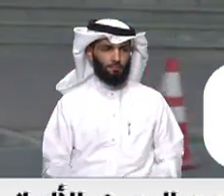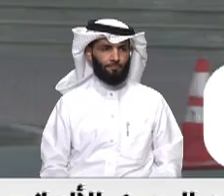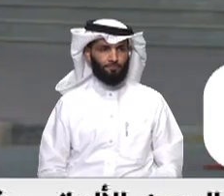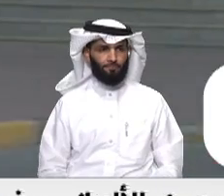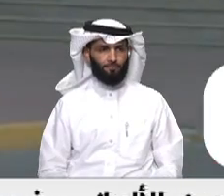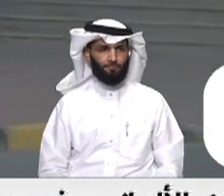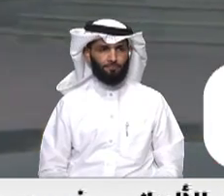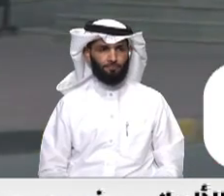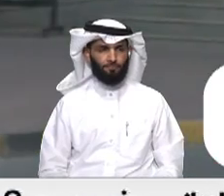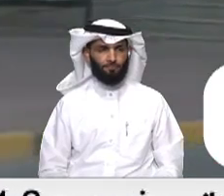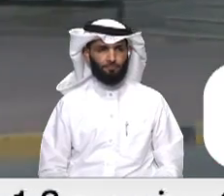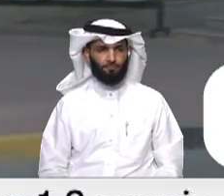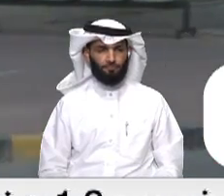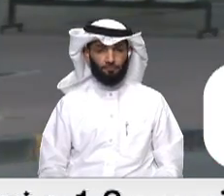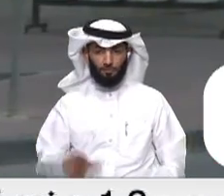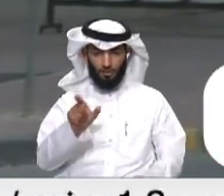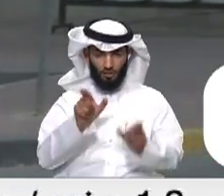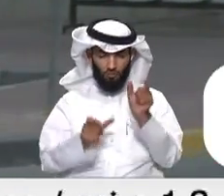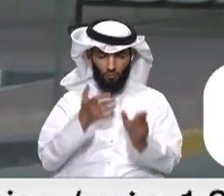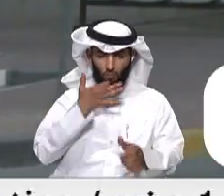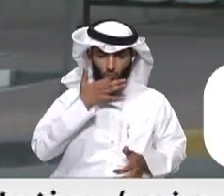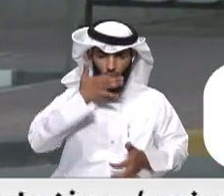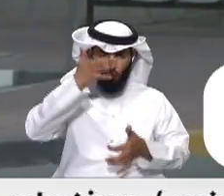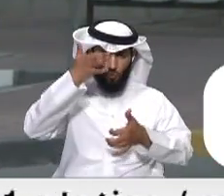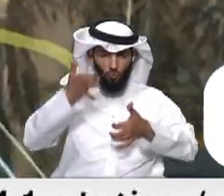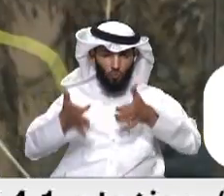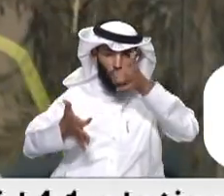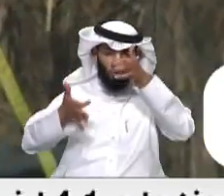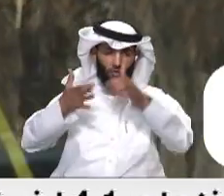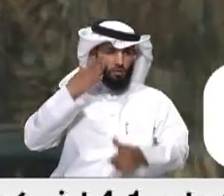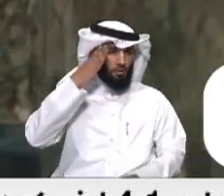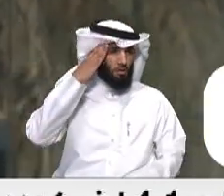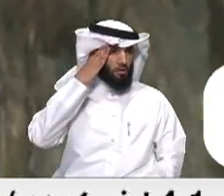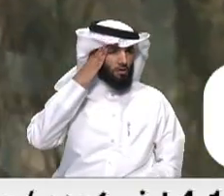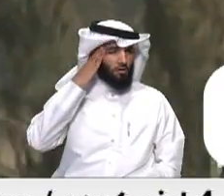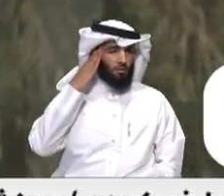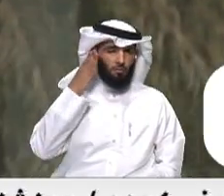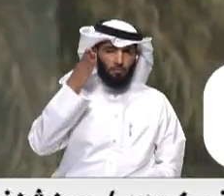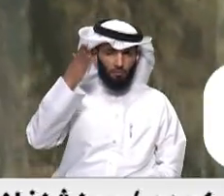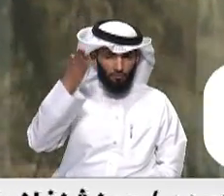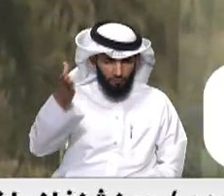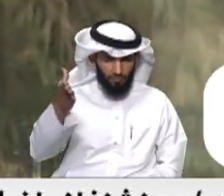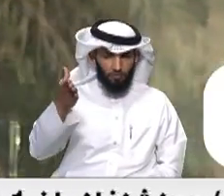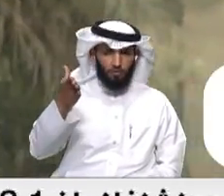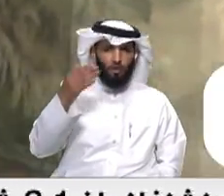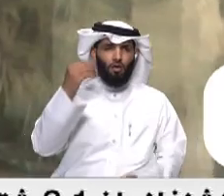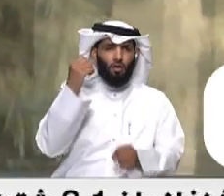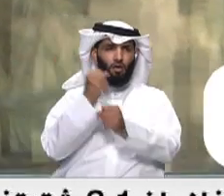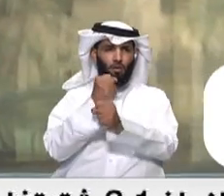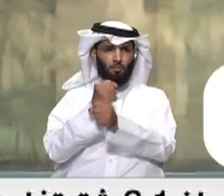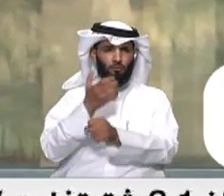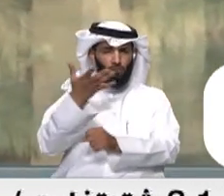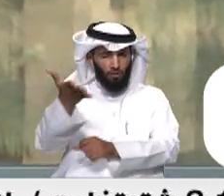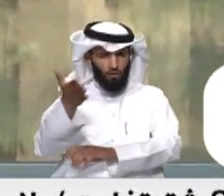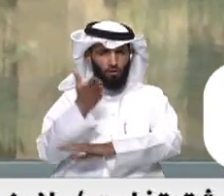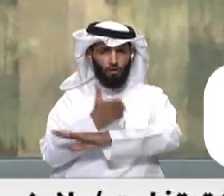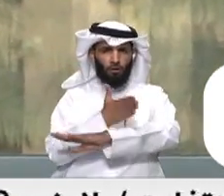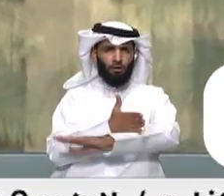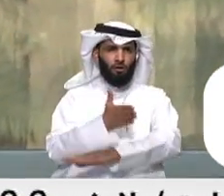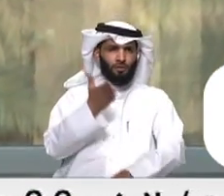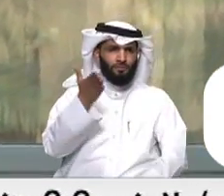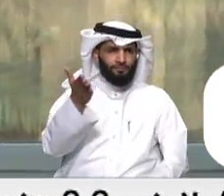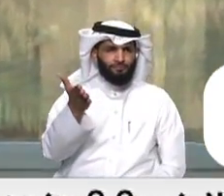الحياه كبار السن هم كنوز من التجارب والقصص التي تشكل ملامح هويتنا ان